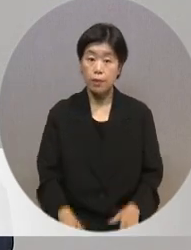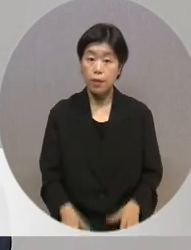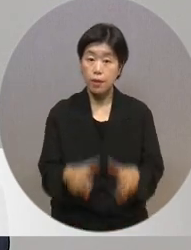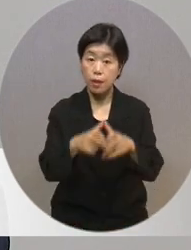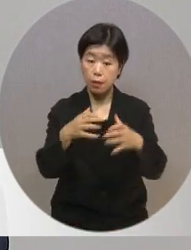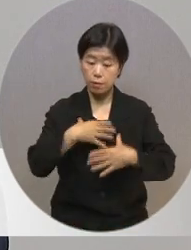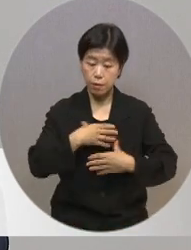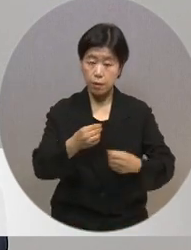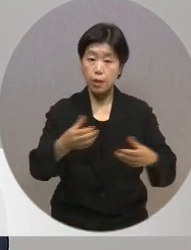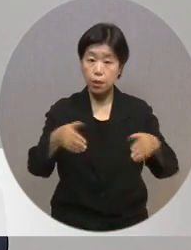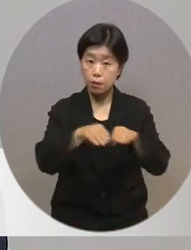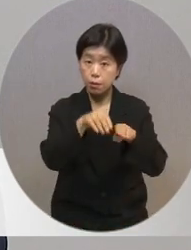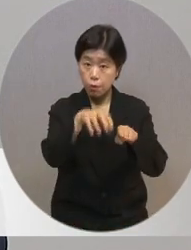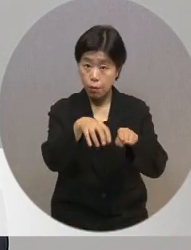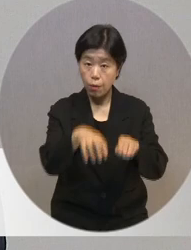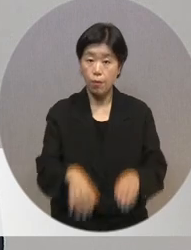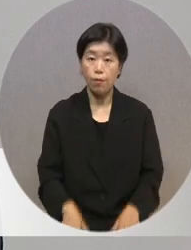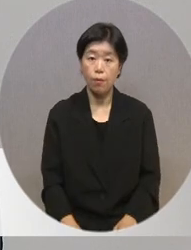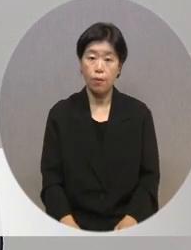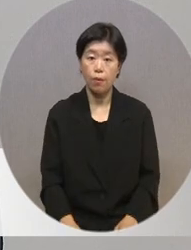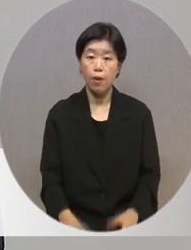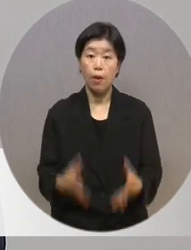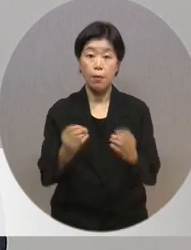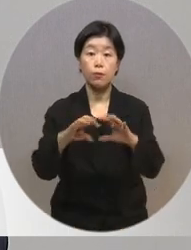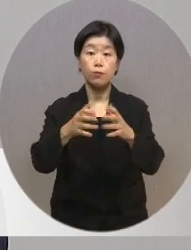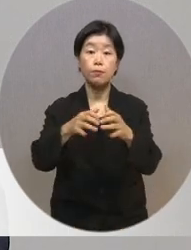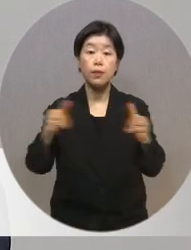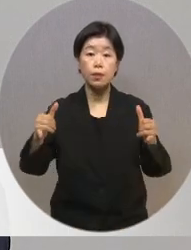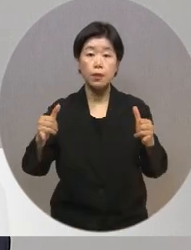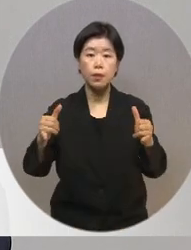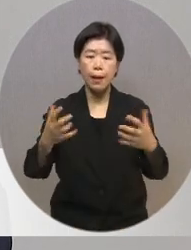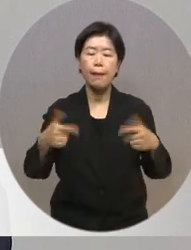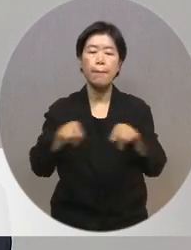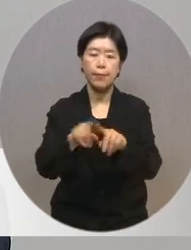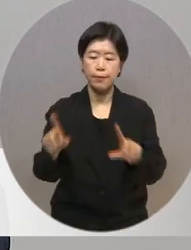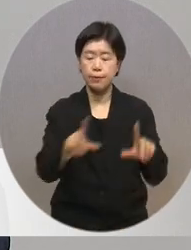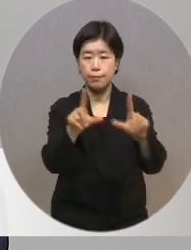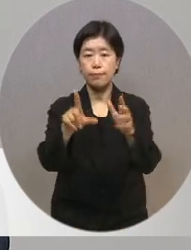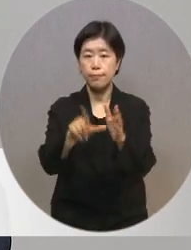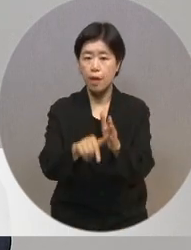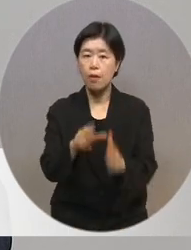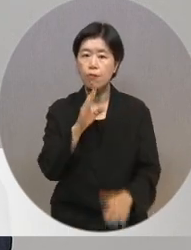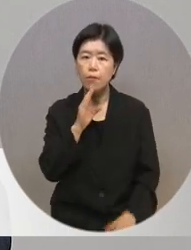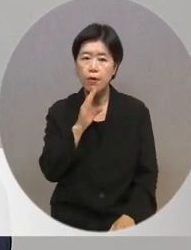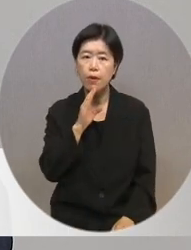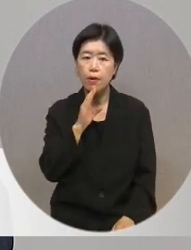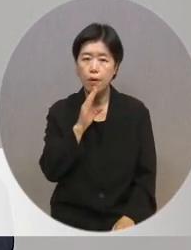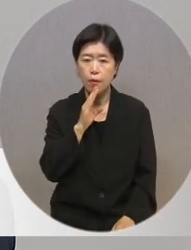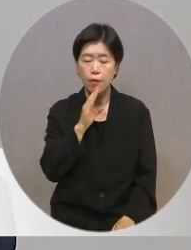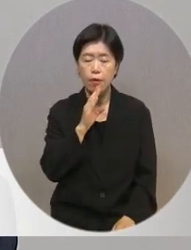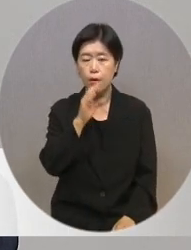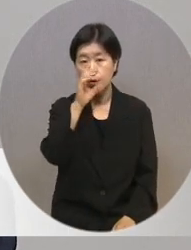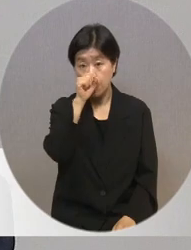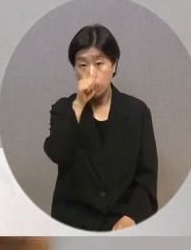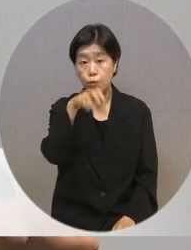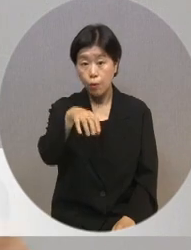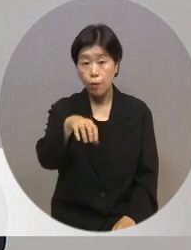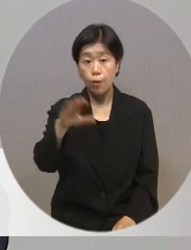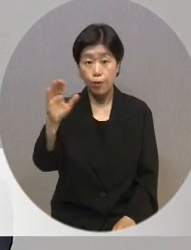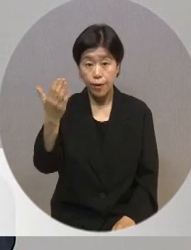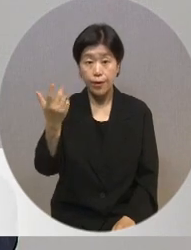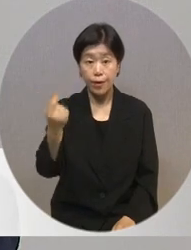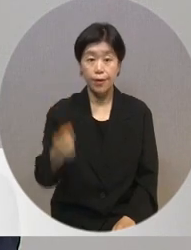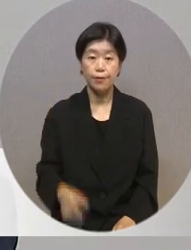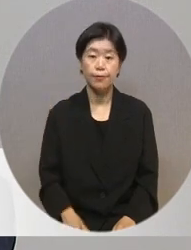장애인 편의시설이야말로 이런 다양한 국민들을 아우르고 통합하는 그러한 어떤 바로미터가